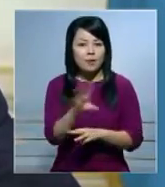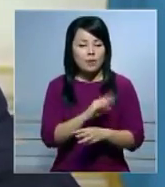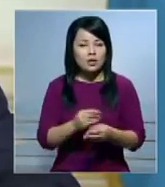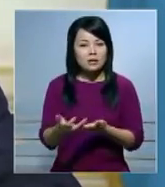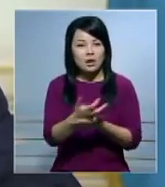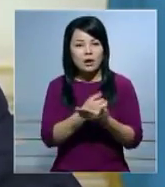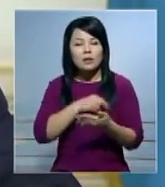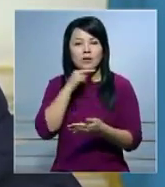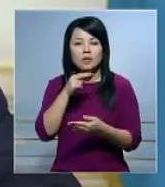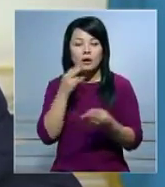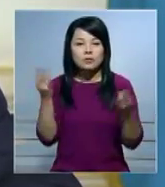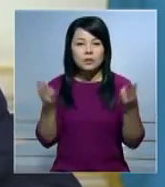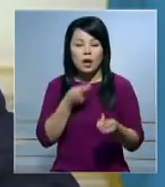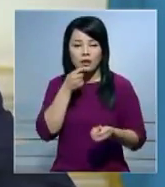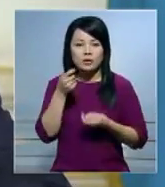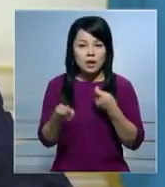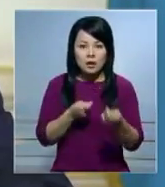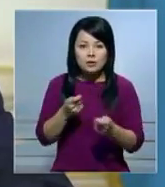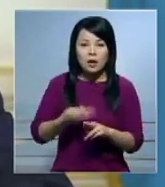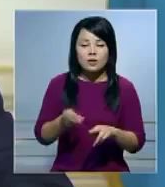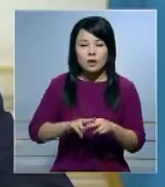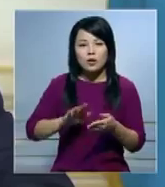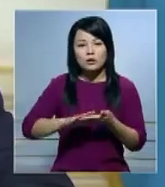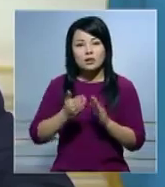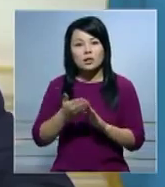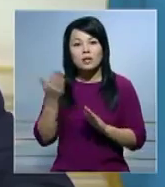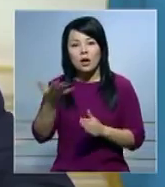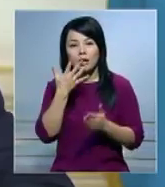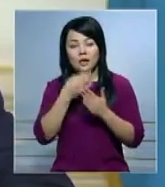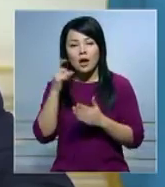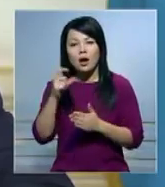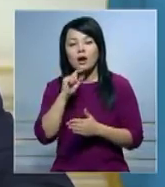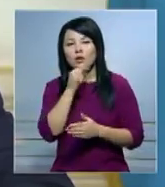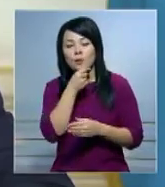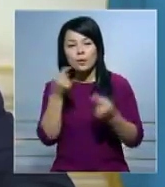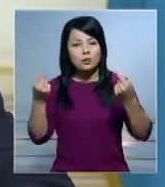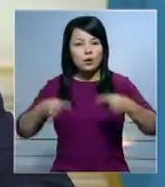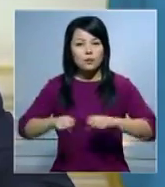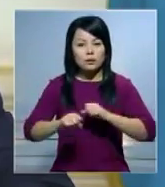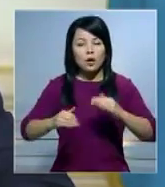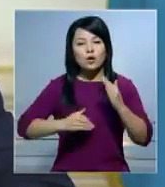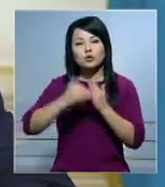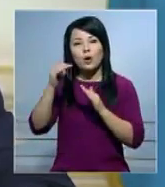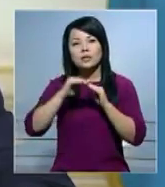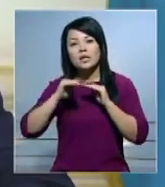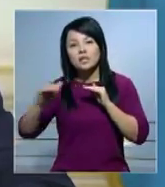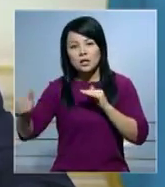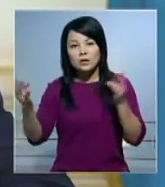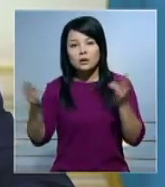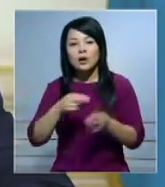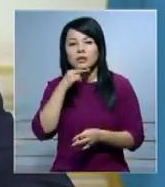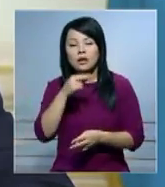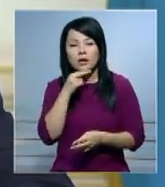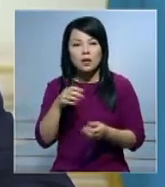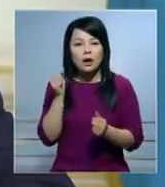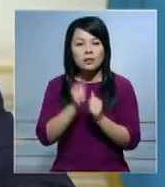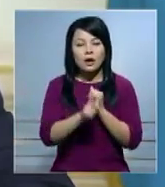теріліп қараңдар. Мынандай жағдайда экономиканы төмендетпей жоғарғы дәрежеде ұстау бәріміз үшін абырой.